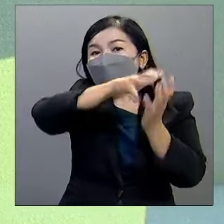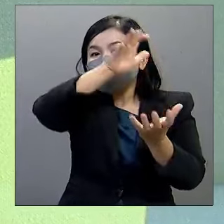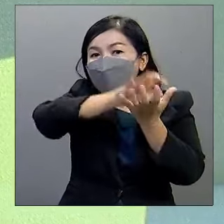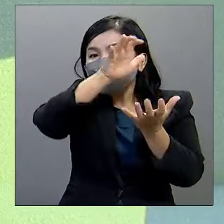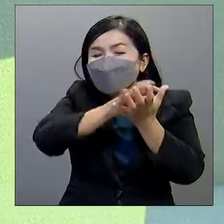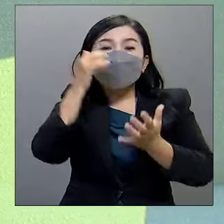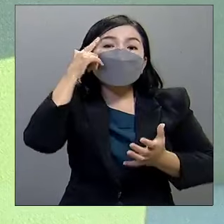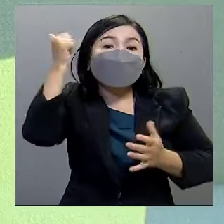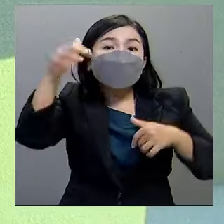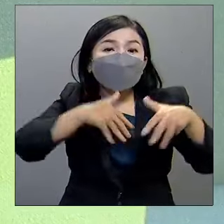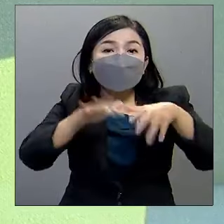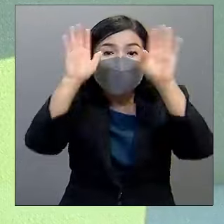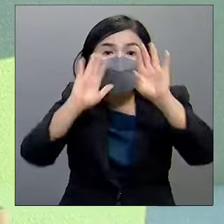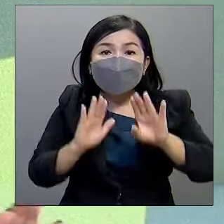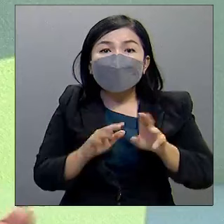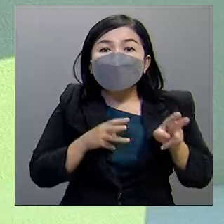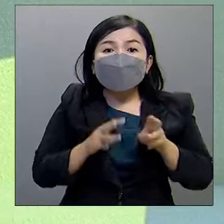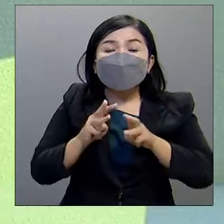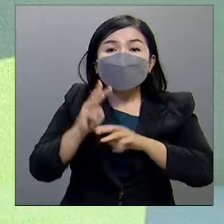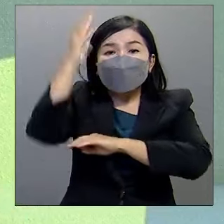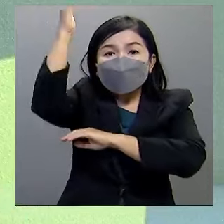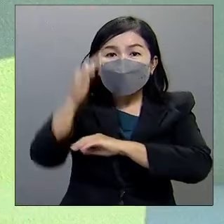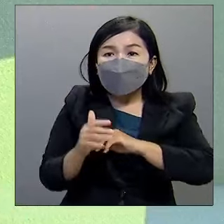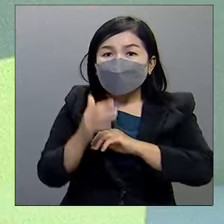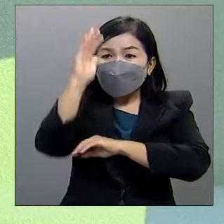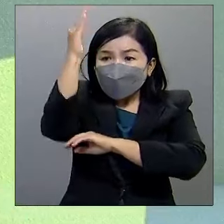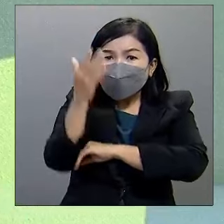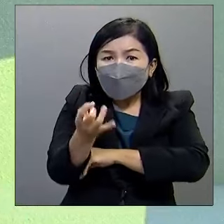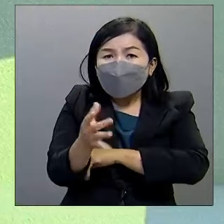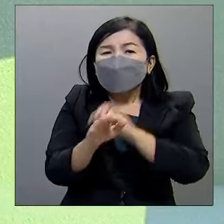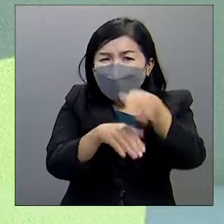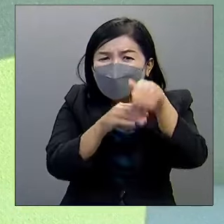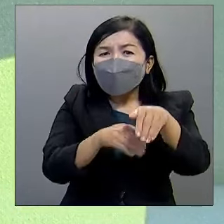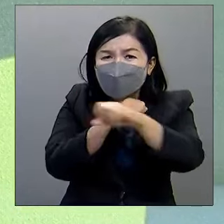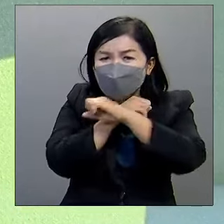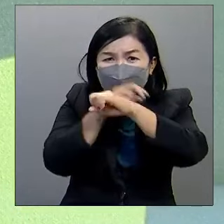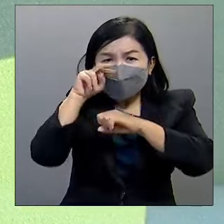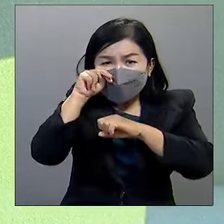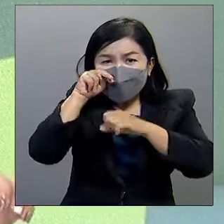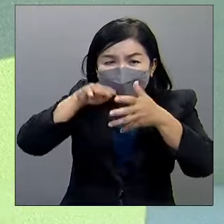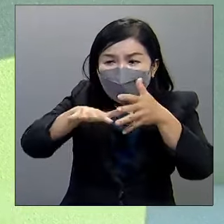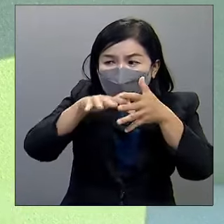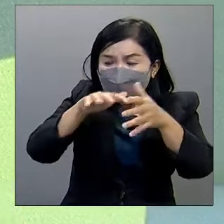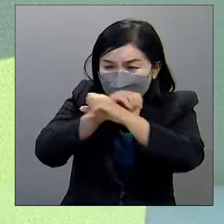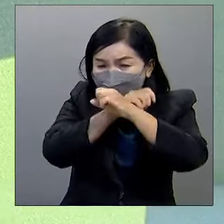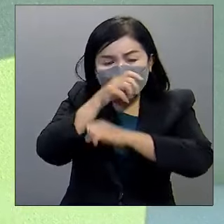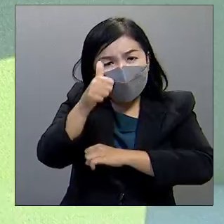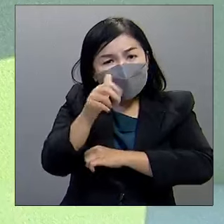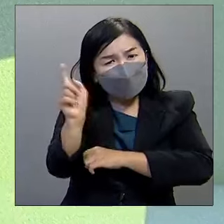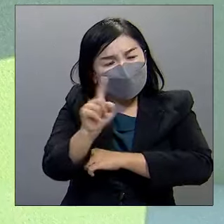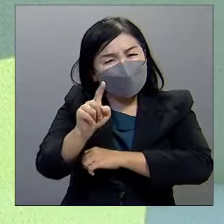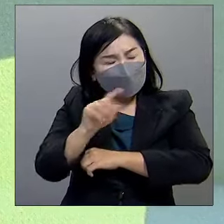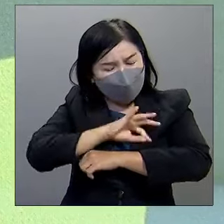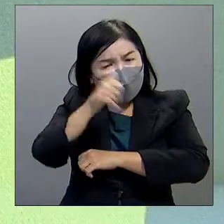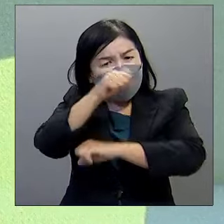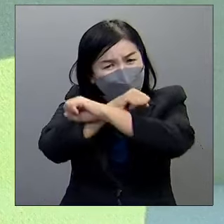นำเอาใบมะพร้าวมากั้นน้ำแค่นึกภาพแล้วก็แบบเอ๊ะ างมะพร้าวค่ะคุณผู้ชมมากั้นน้ำนะคะไม่แน่ใจ